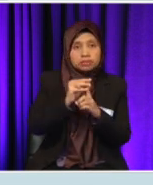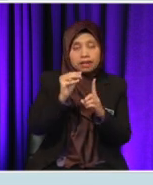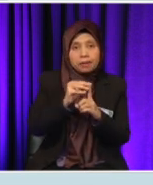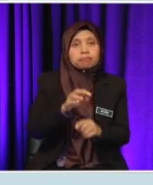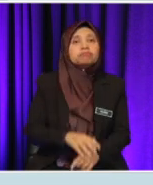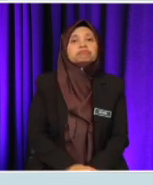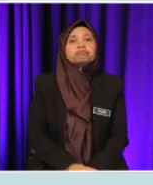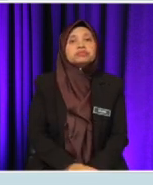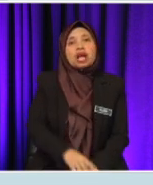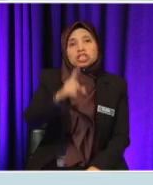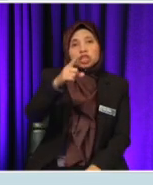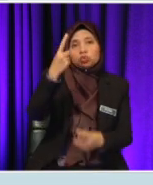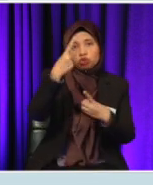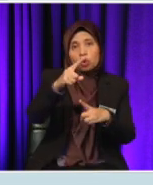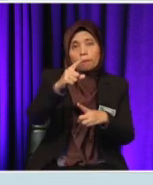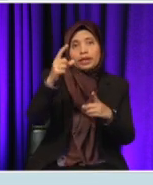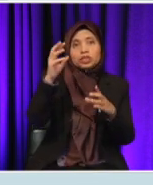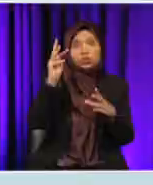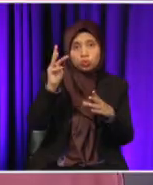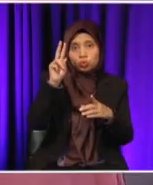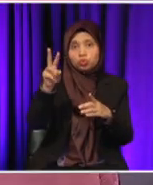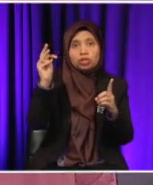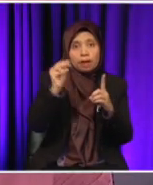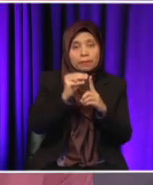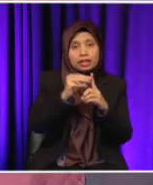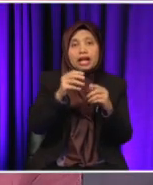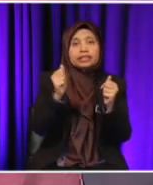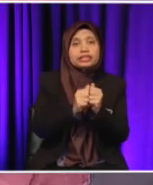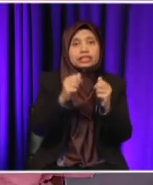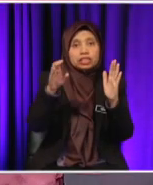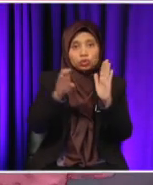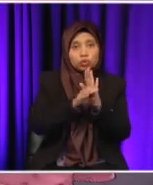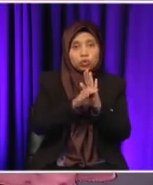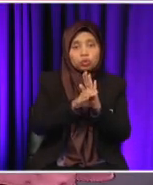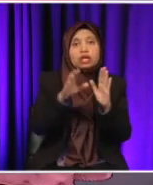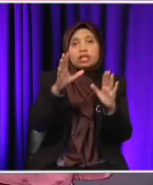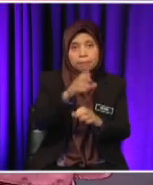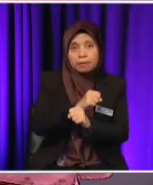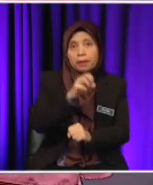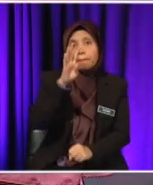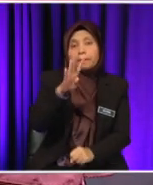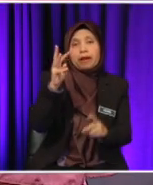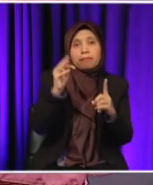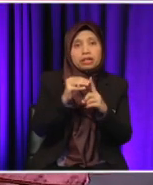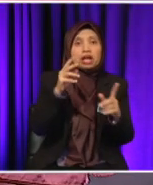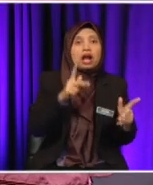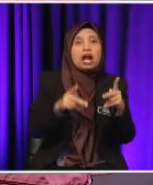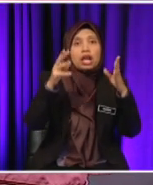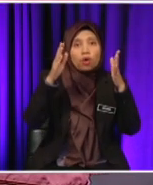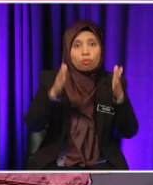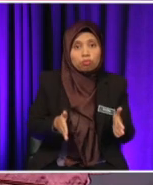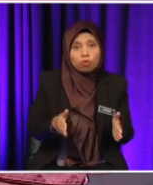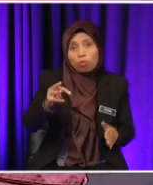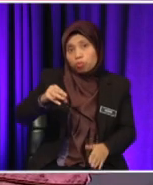marka satu jawaban dua maka beserta dengan contoh 2 maka akan dapat 4 maka sekitarnya belajar tidak